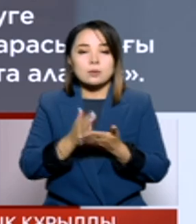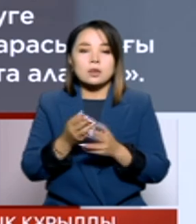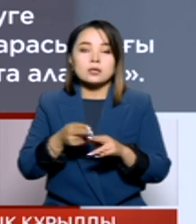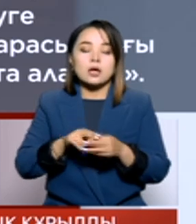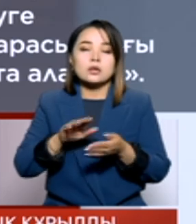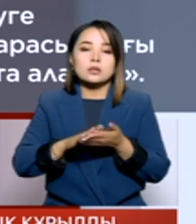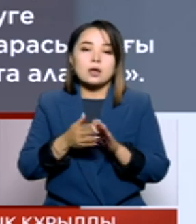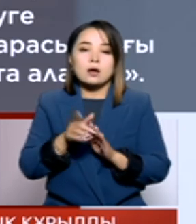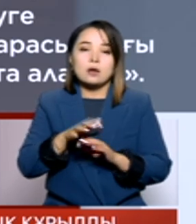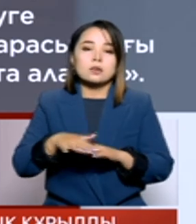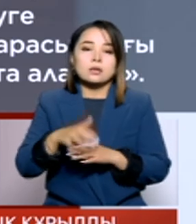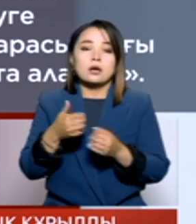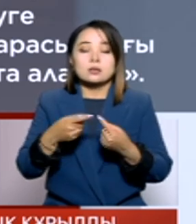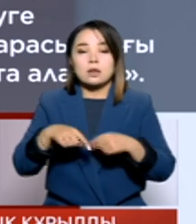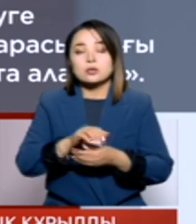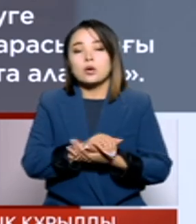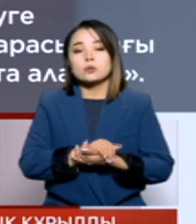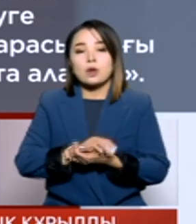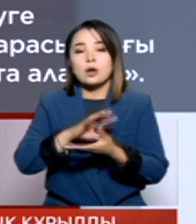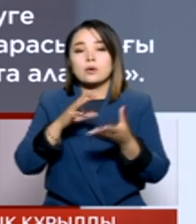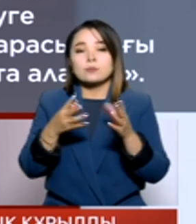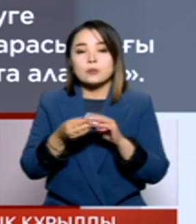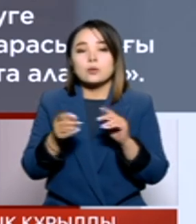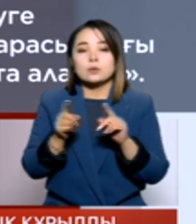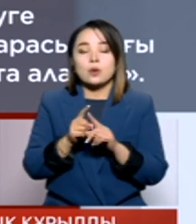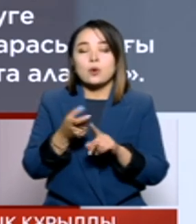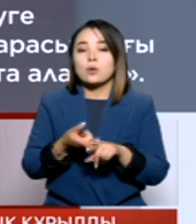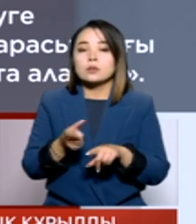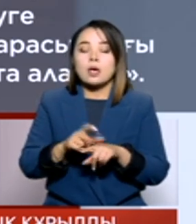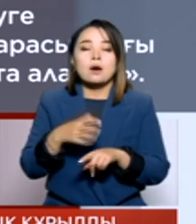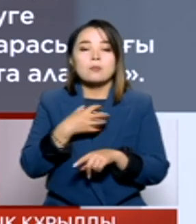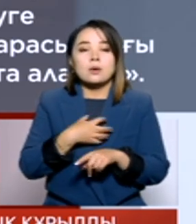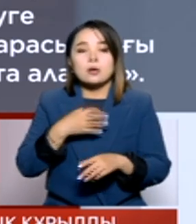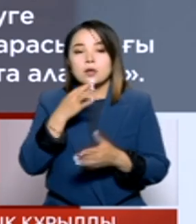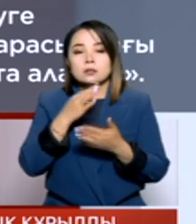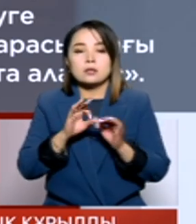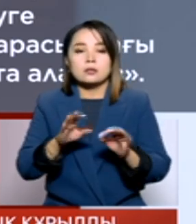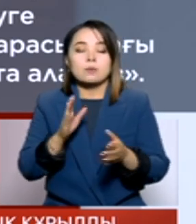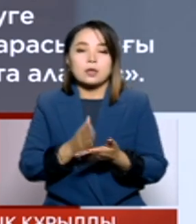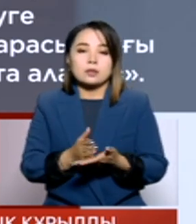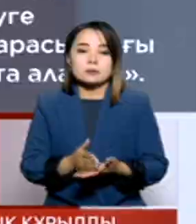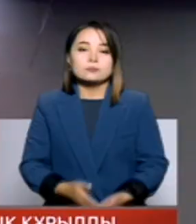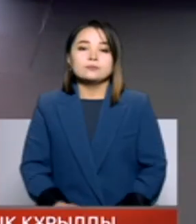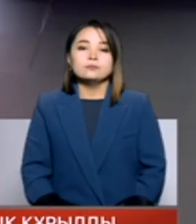жағдай халықтар арасындағы достықты нығайту үшін өте маңызды деп айталамыз.